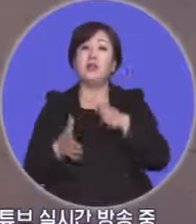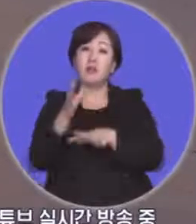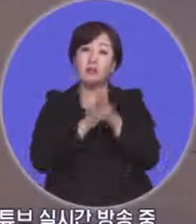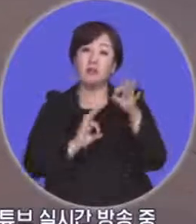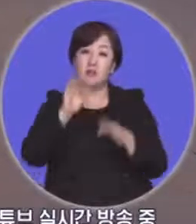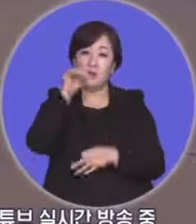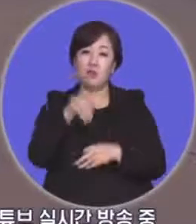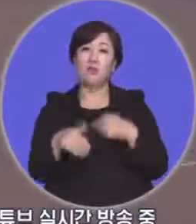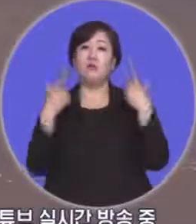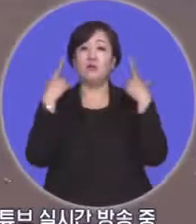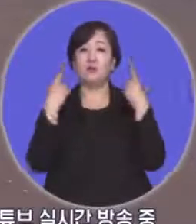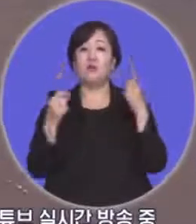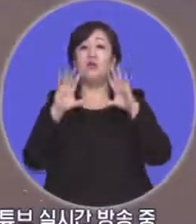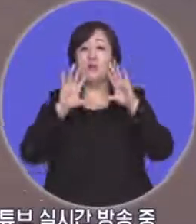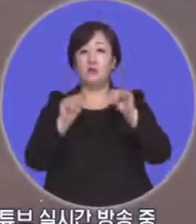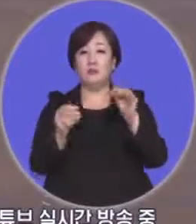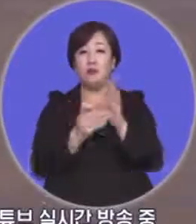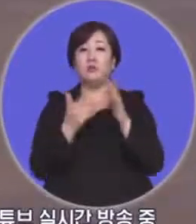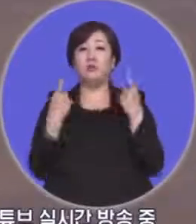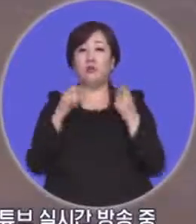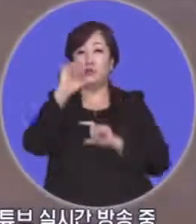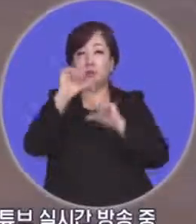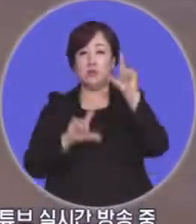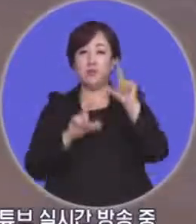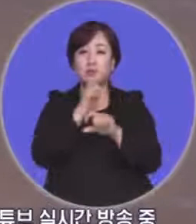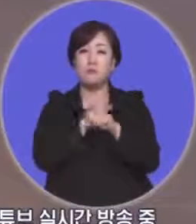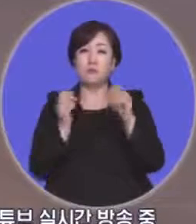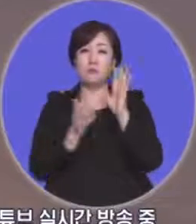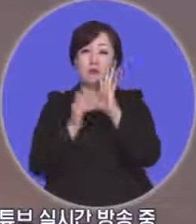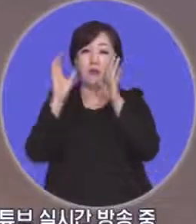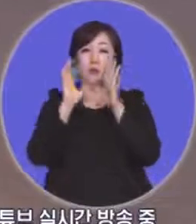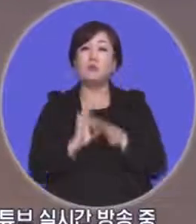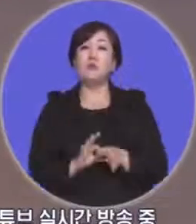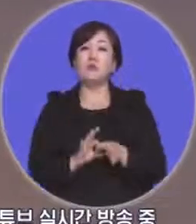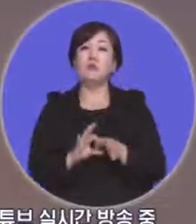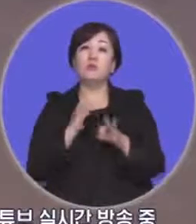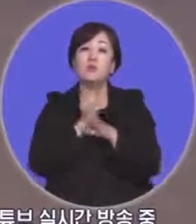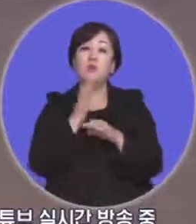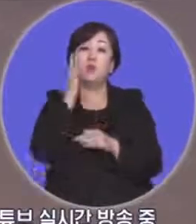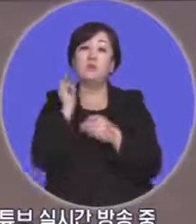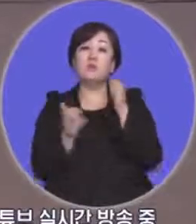동시에 셧다운되는 초유의 사태, 그리고 그 악몽의 시간이 길어지면서